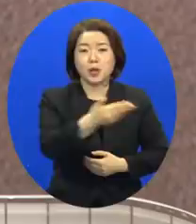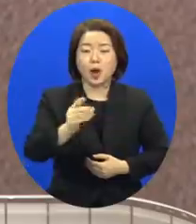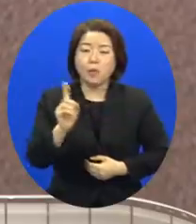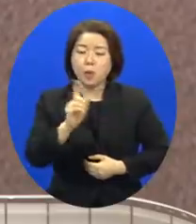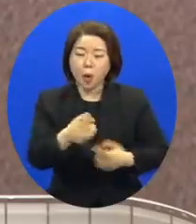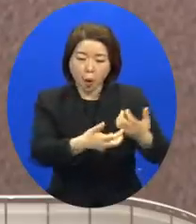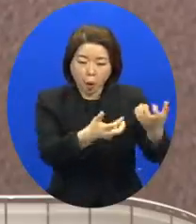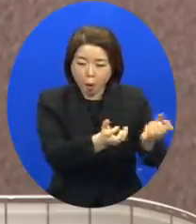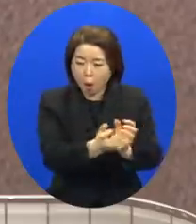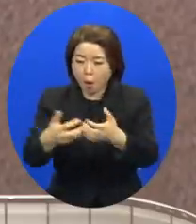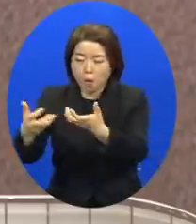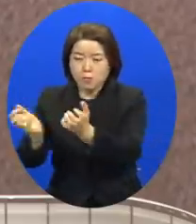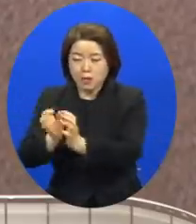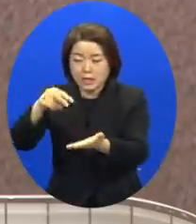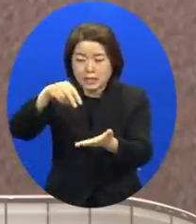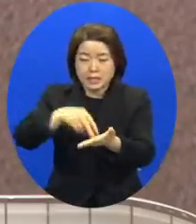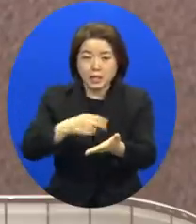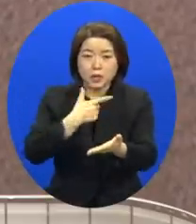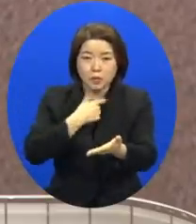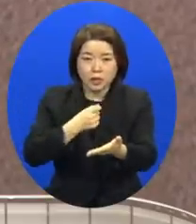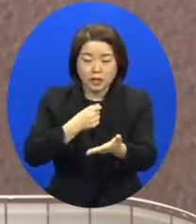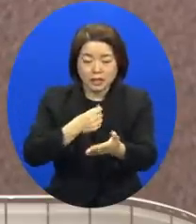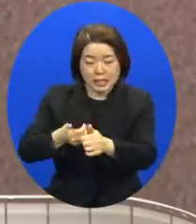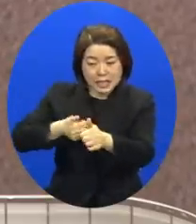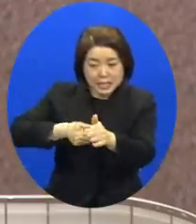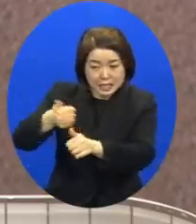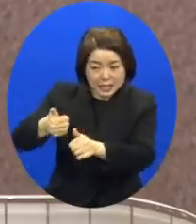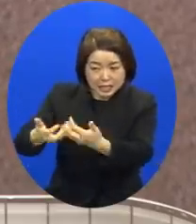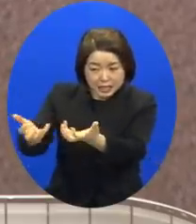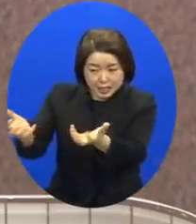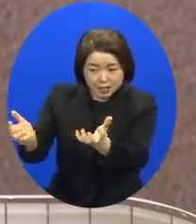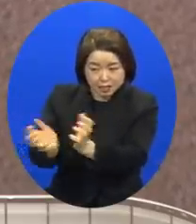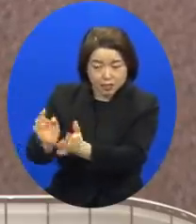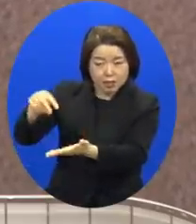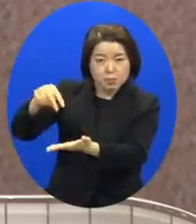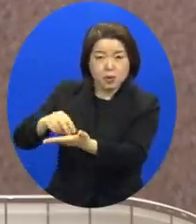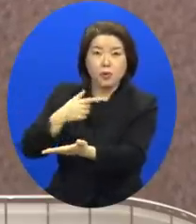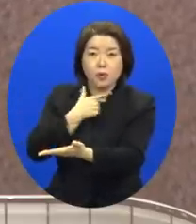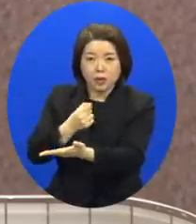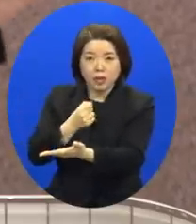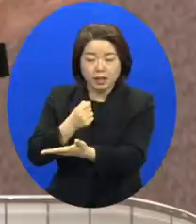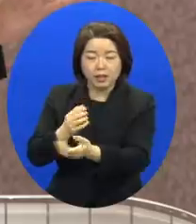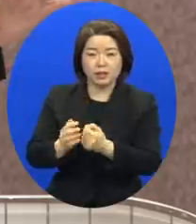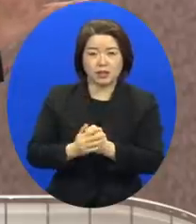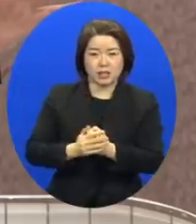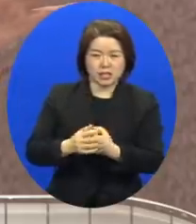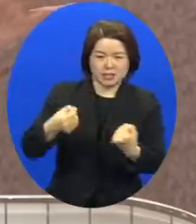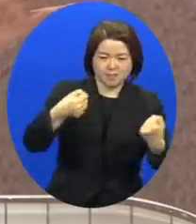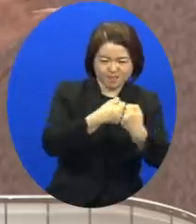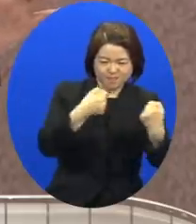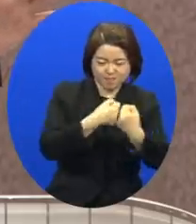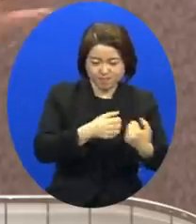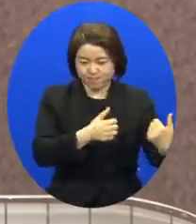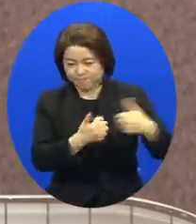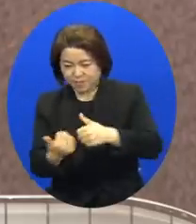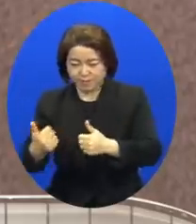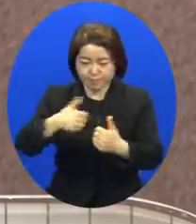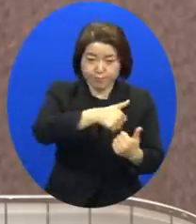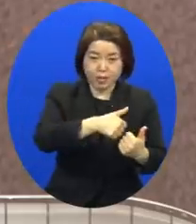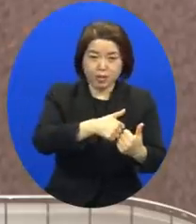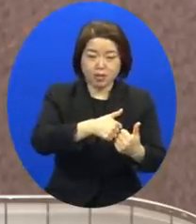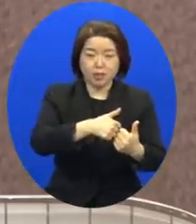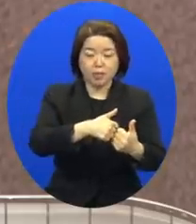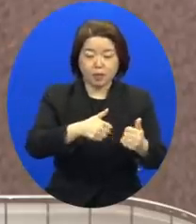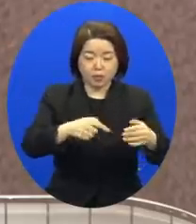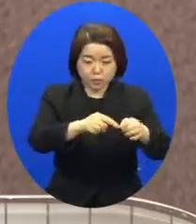원하십니다 이기는 자 의 편에 서기를 원할 겁니다 죽고 죽이는 살벌한 분위기 속에 이기는